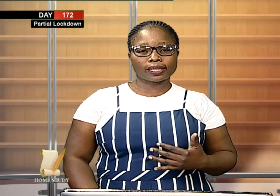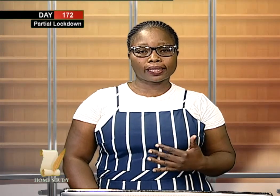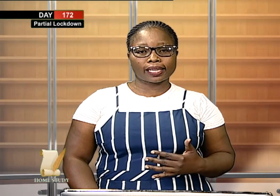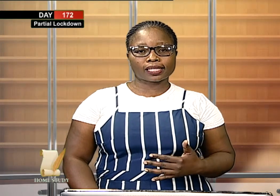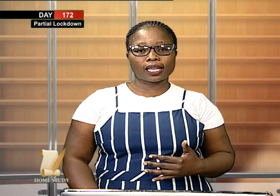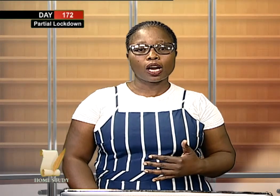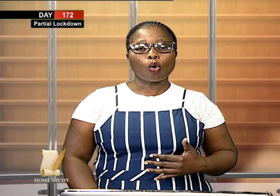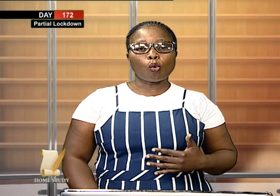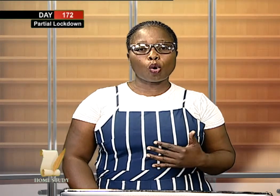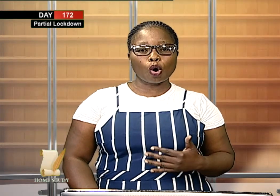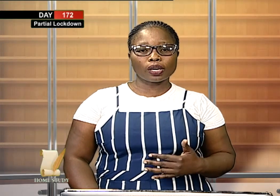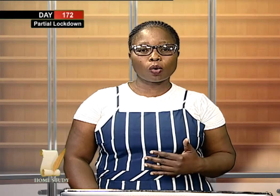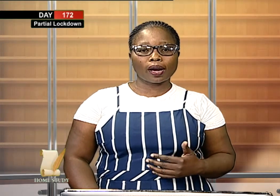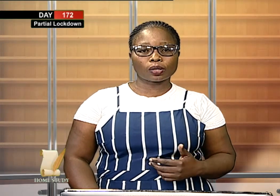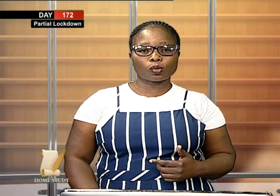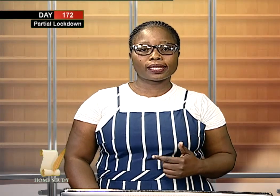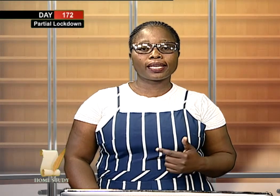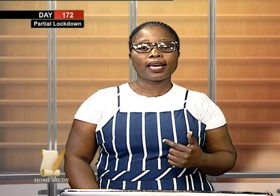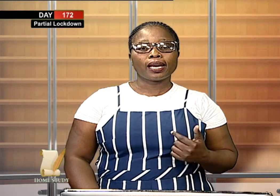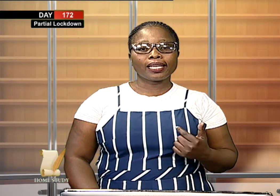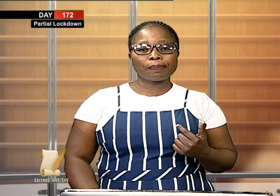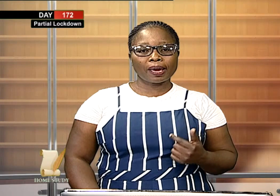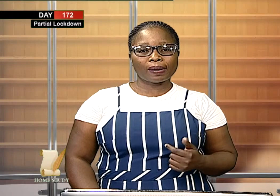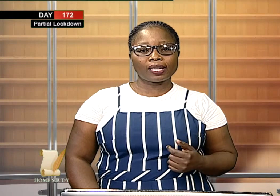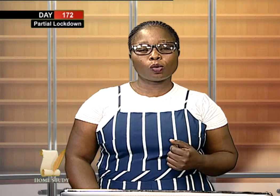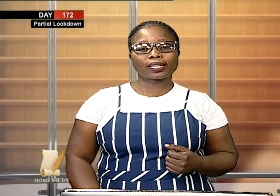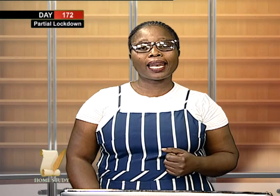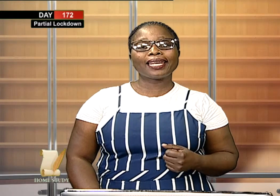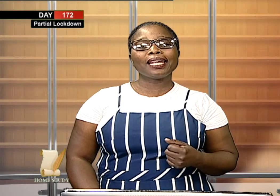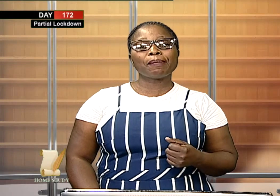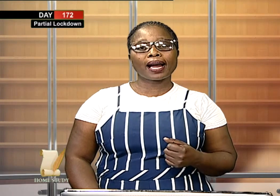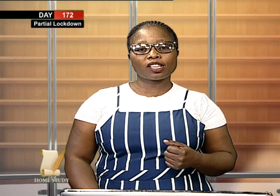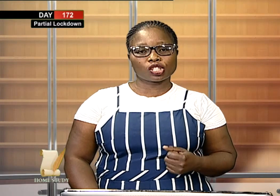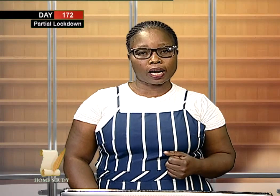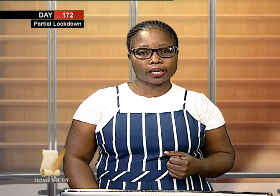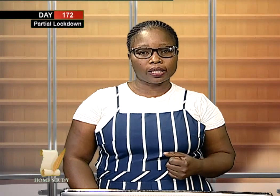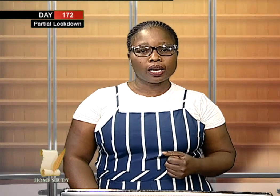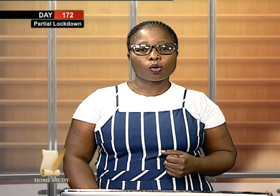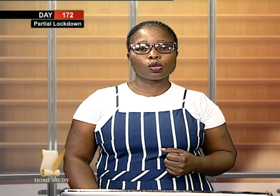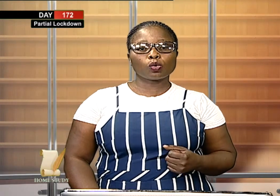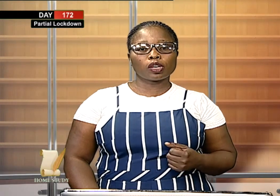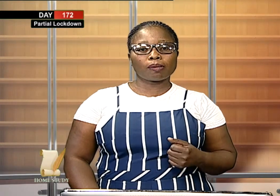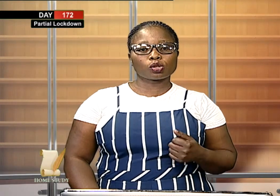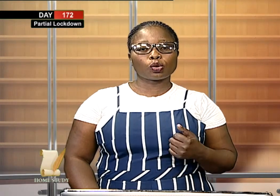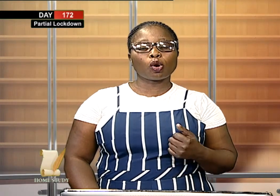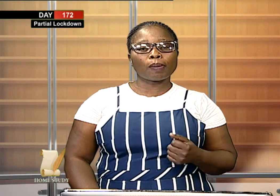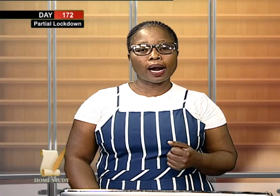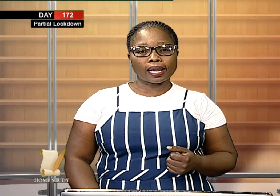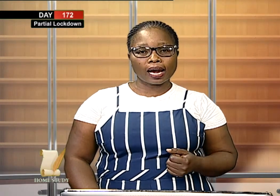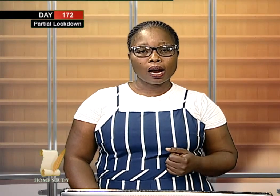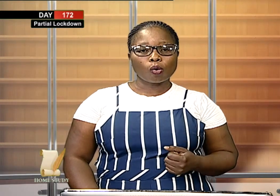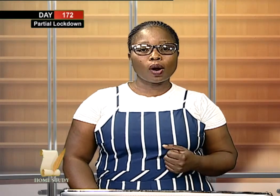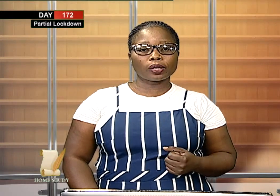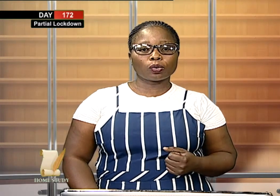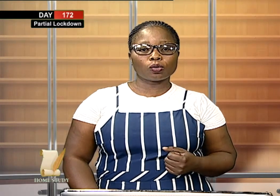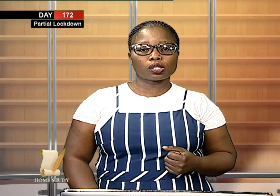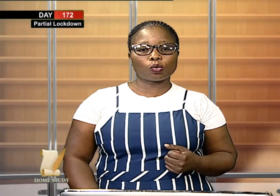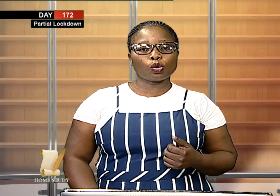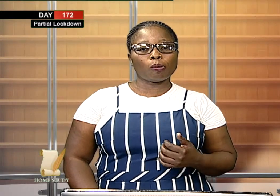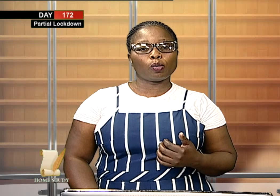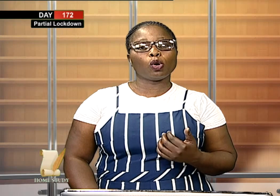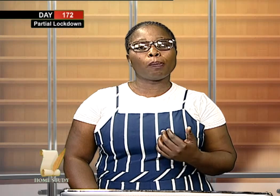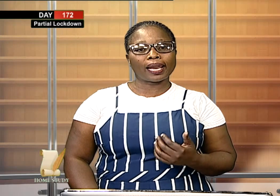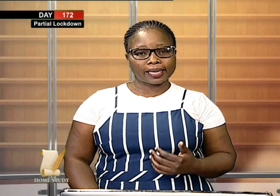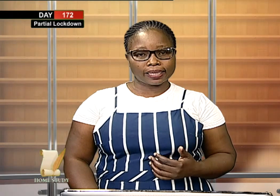wena nguceceshe ukhone kwathi ukuthi liphepha lekucala lima kanjani. Kuthi wena mase uyobhala wathi